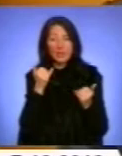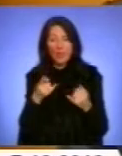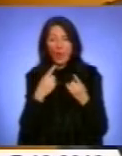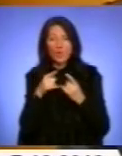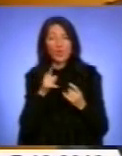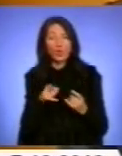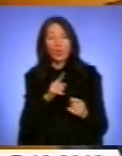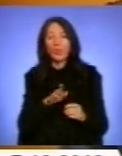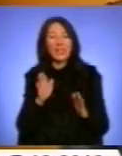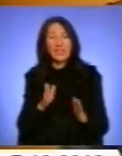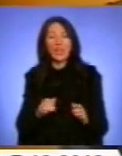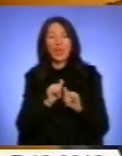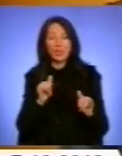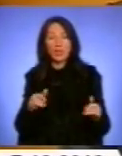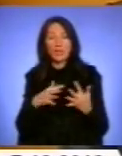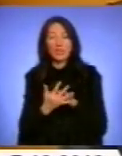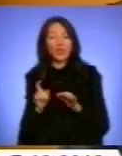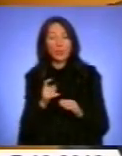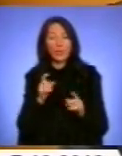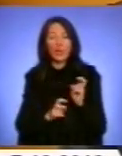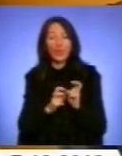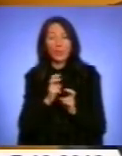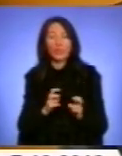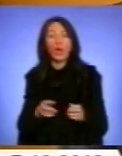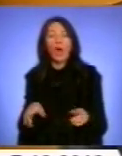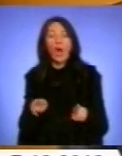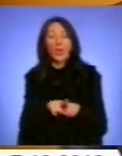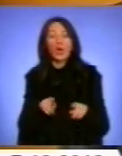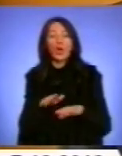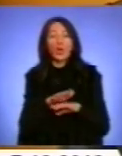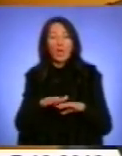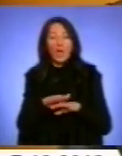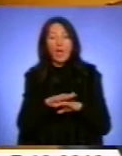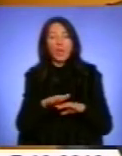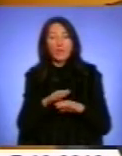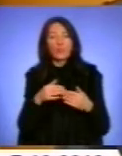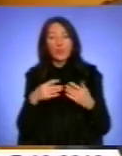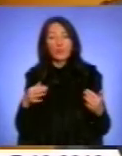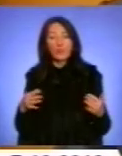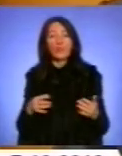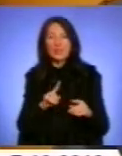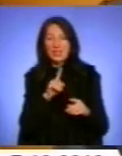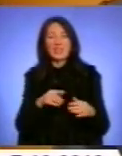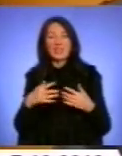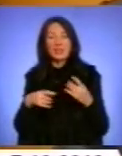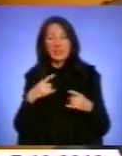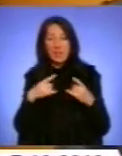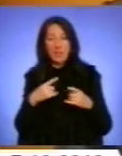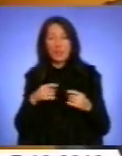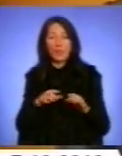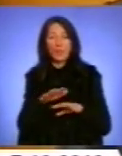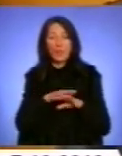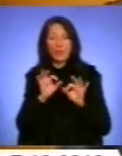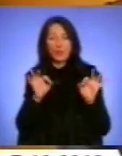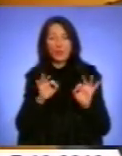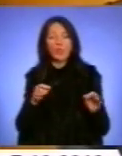що не тільки розвивати сільськогосподарське виробництво, але ви вже і засобів масової інформації, і з виступів маєте можливість чути, що в нас